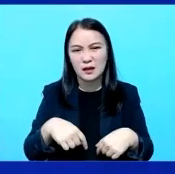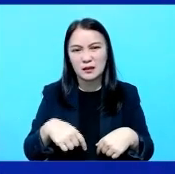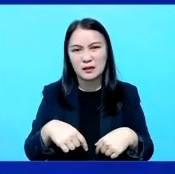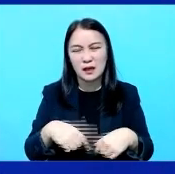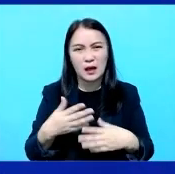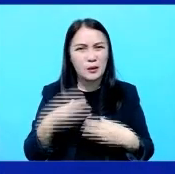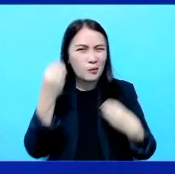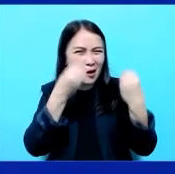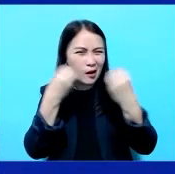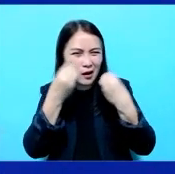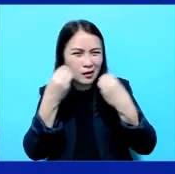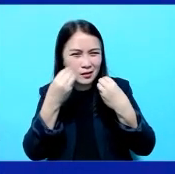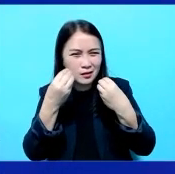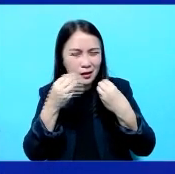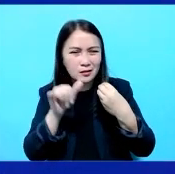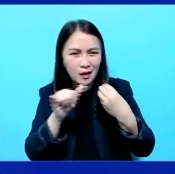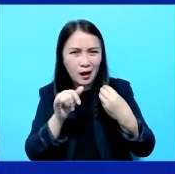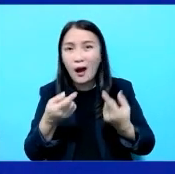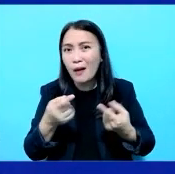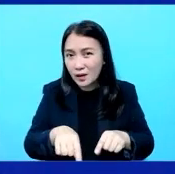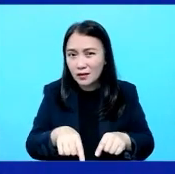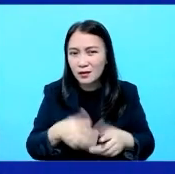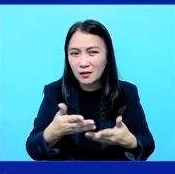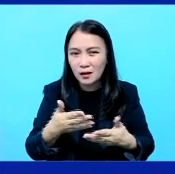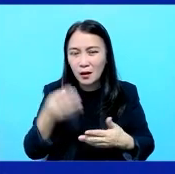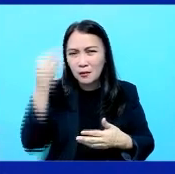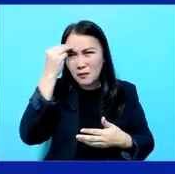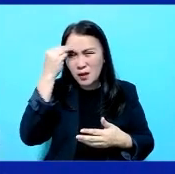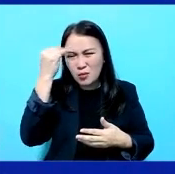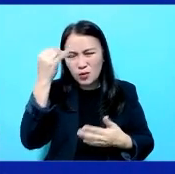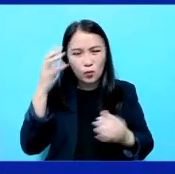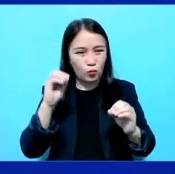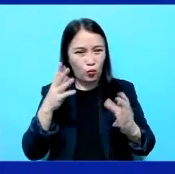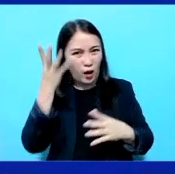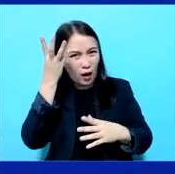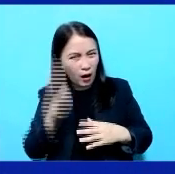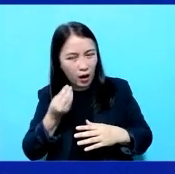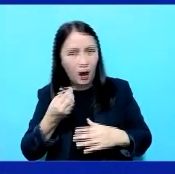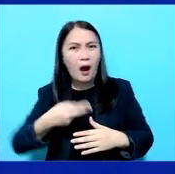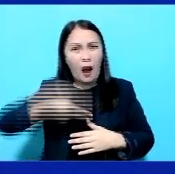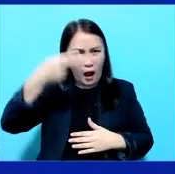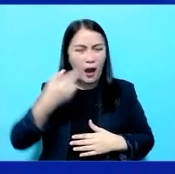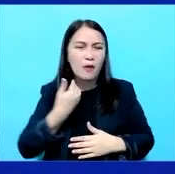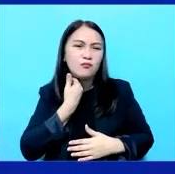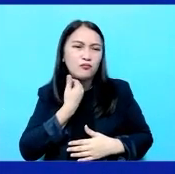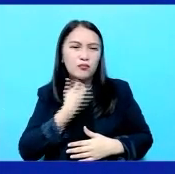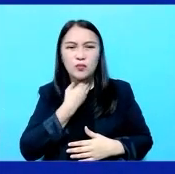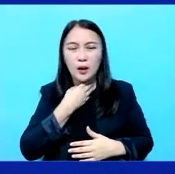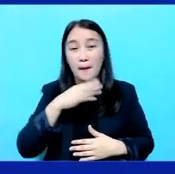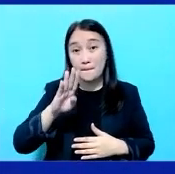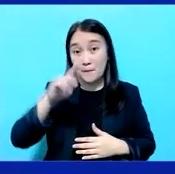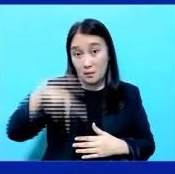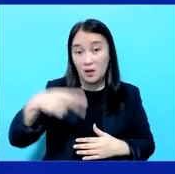pagkalito, hallucination, memory impairment o pagkawala ng memorya, lagnat, pagtaas ng blood pressure, at cardiac arrest